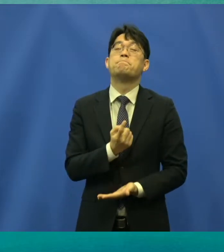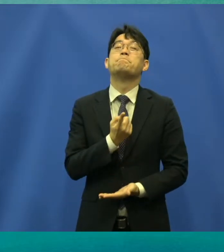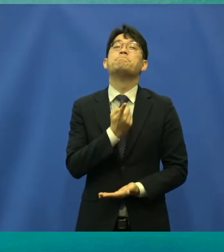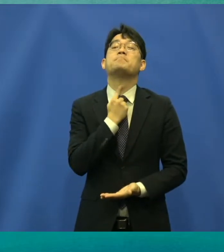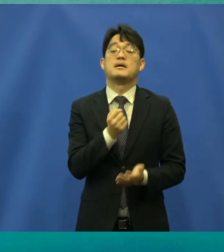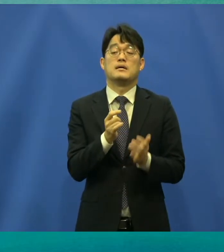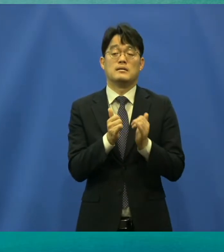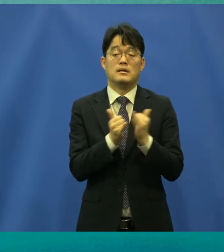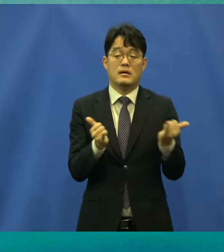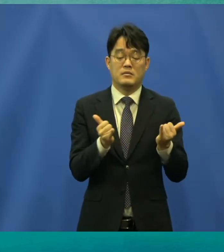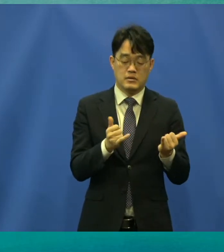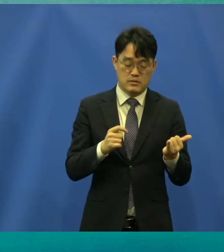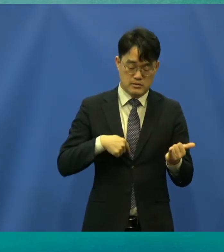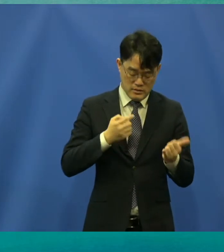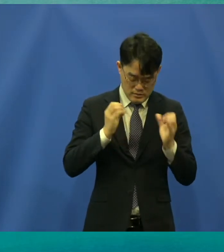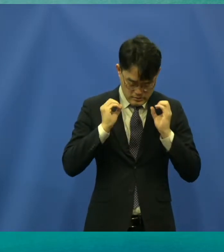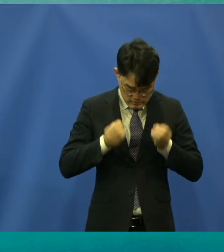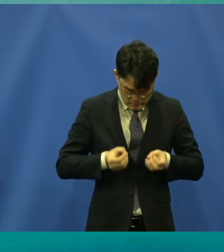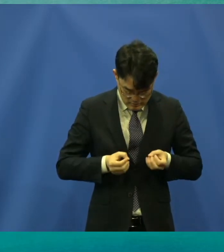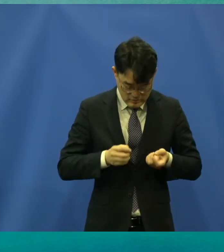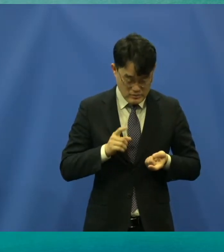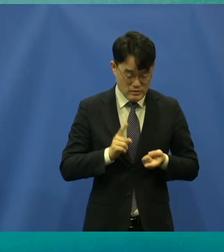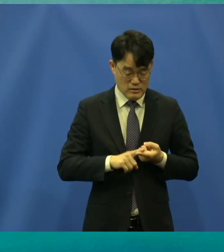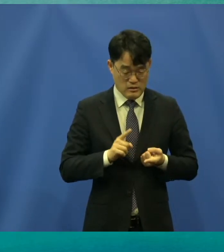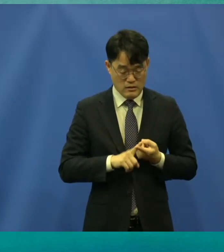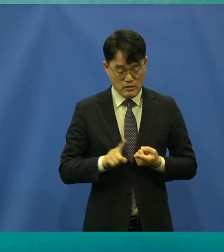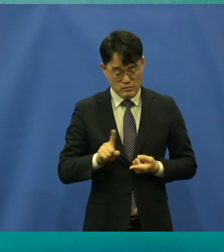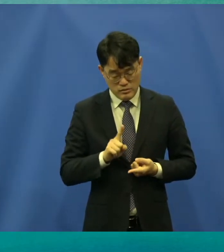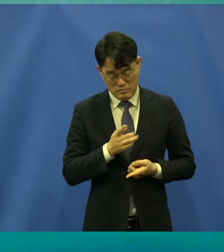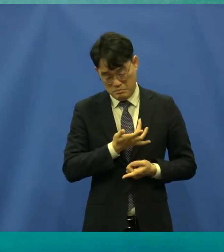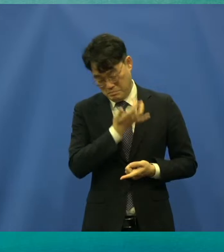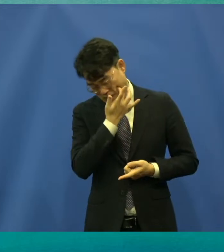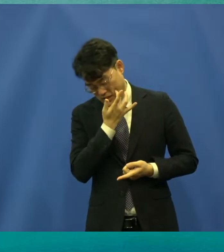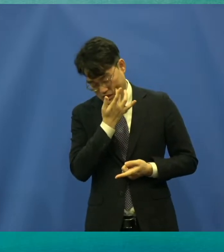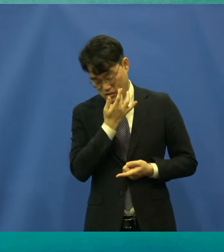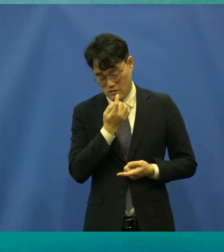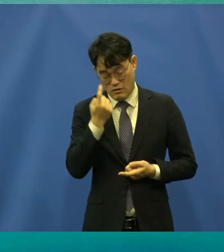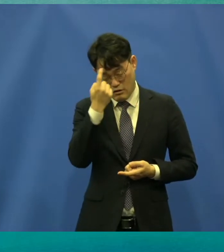요나는 불순종에 대한 유죄 판결을 받은 자와 같습니다.